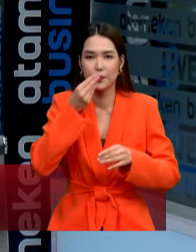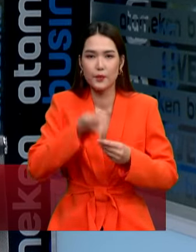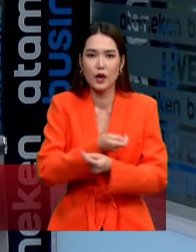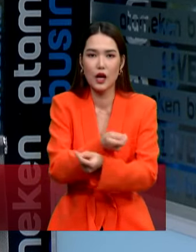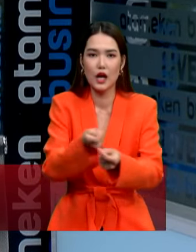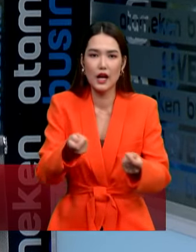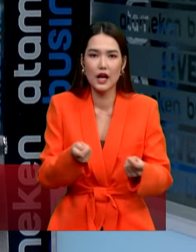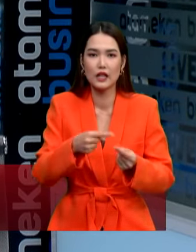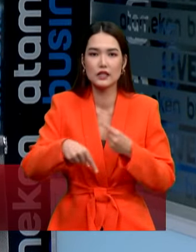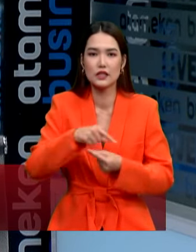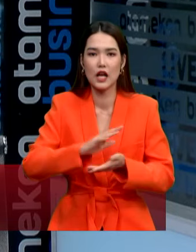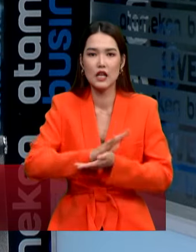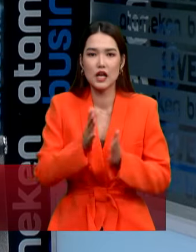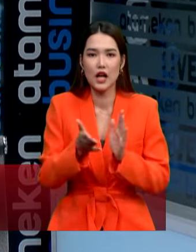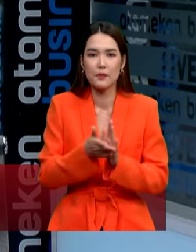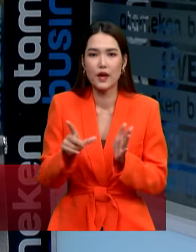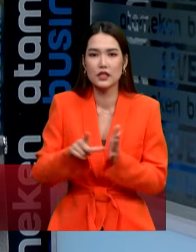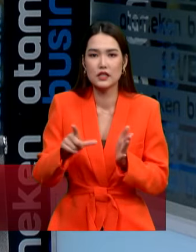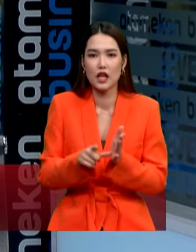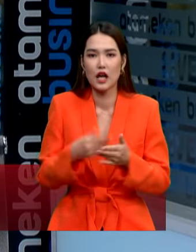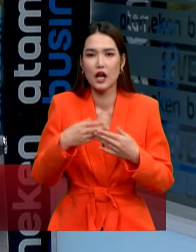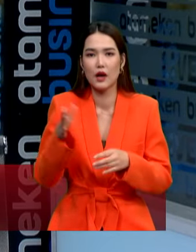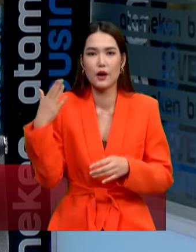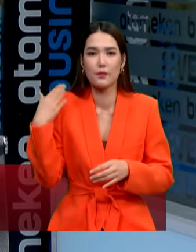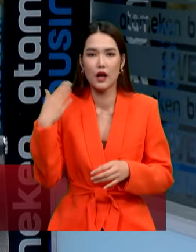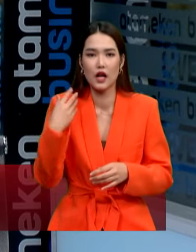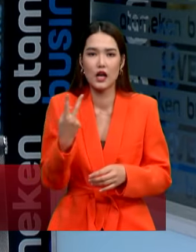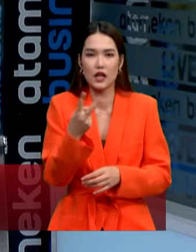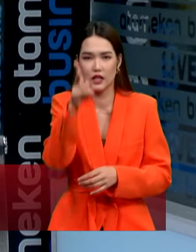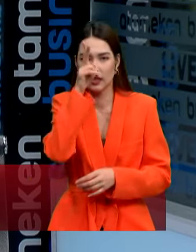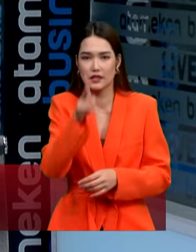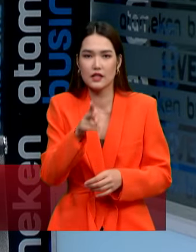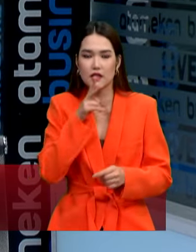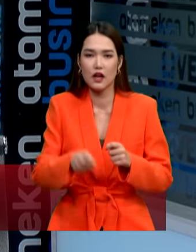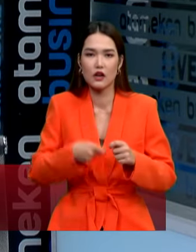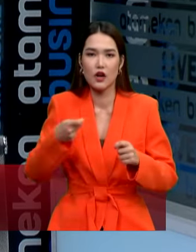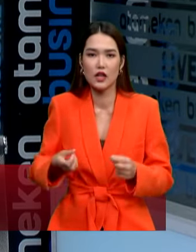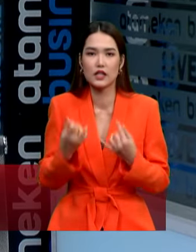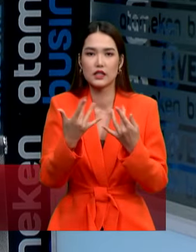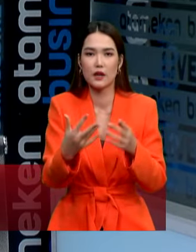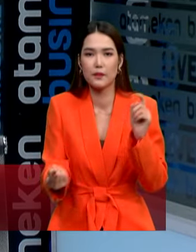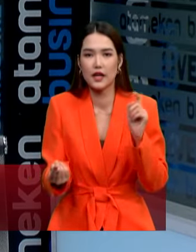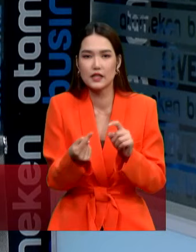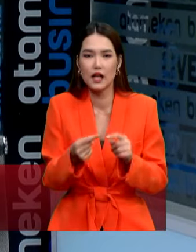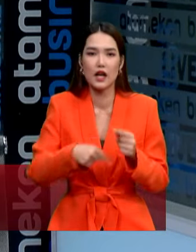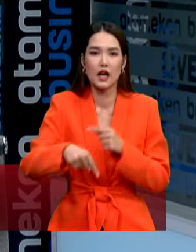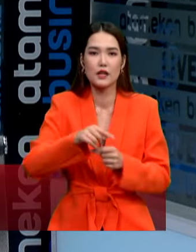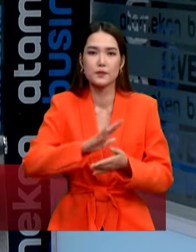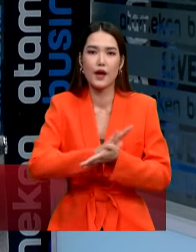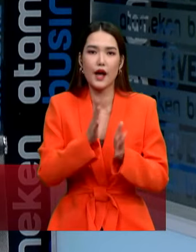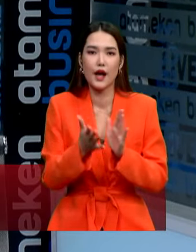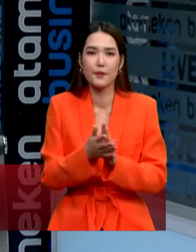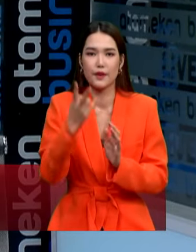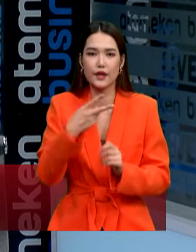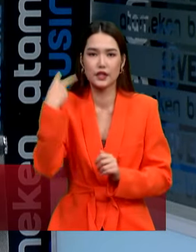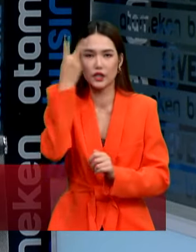қамтитын кәсіпкерлердің келісім шартын салалық бөлім басшылығы небәрі 2 айға ұзартқан. Талапқа сәйкес кәсіпкерлердің келісім